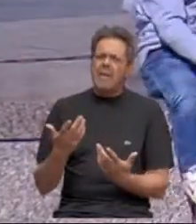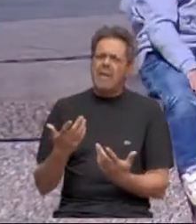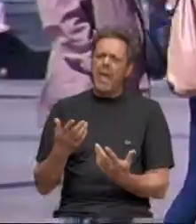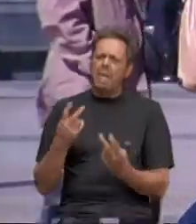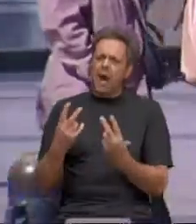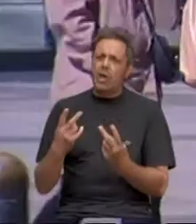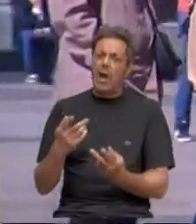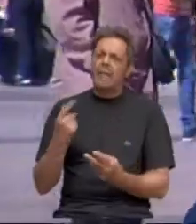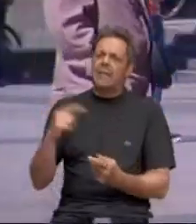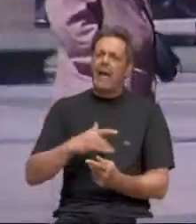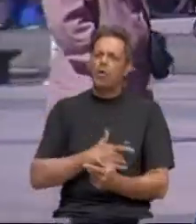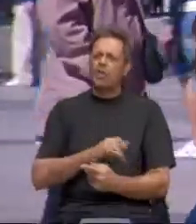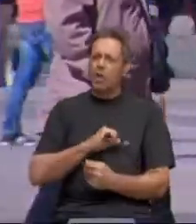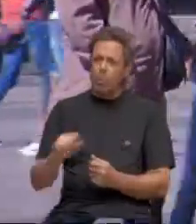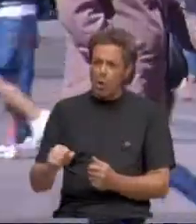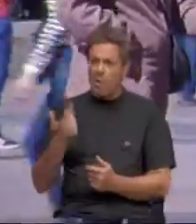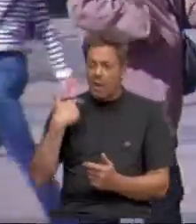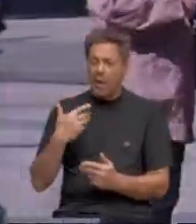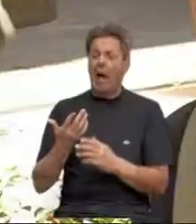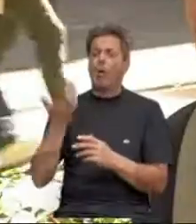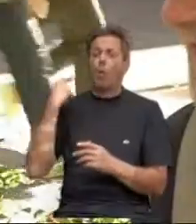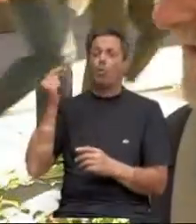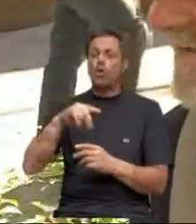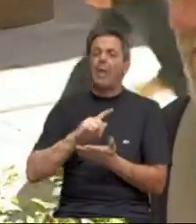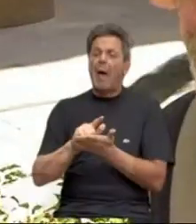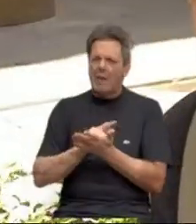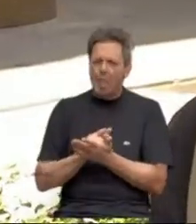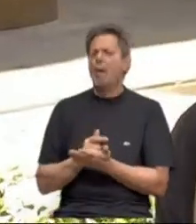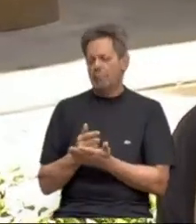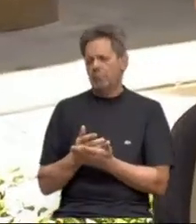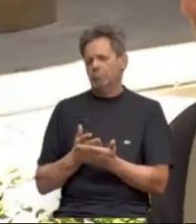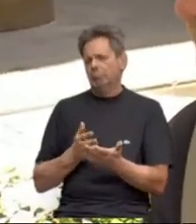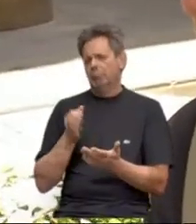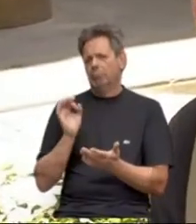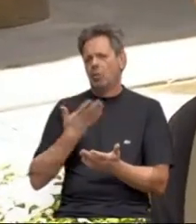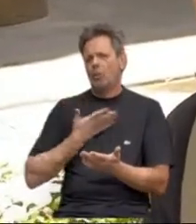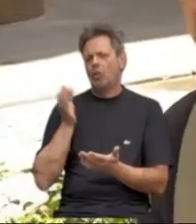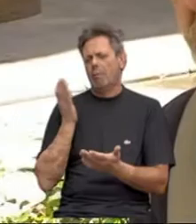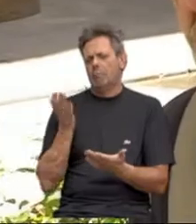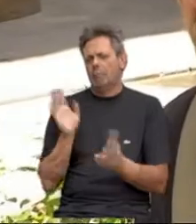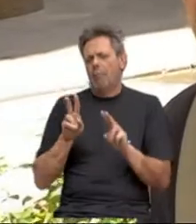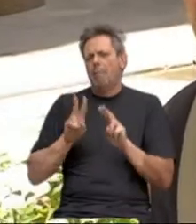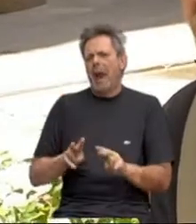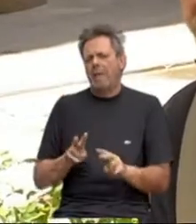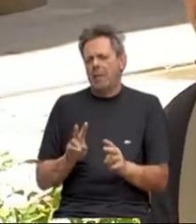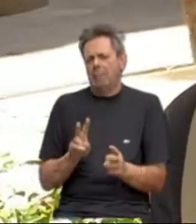jer osobe dovezene u bolnicu brže primaju pravi tretman. To je bitna stvar, vi samo ovoga pokušate